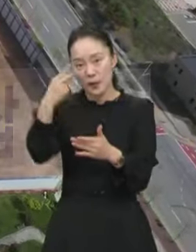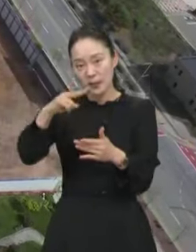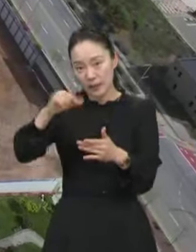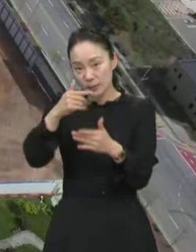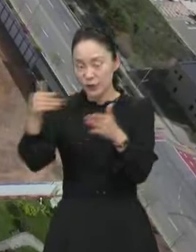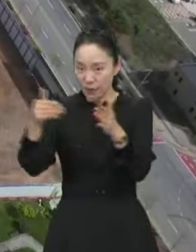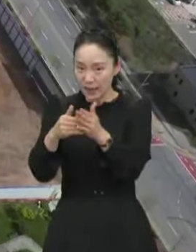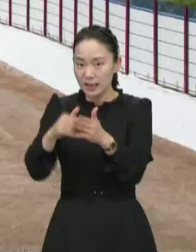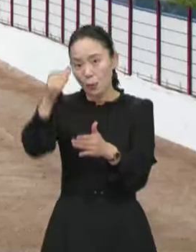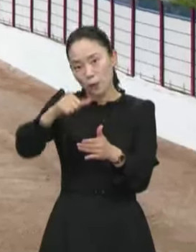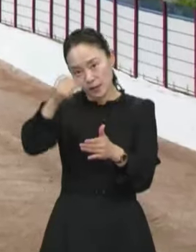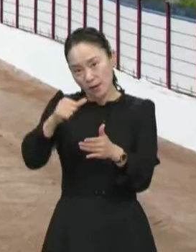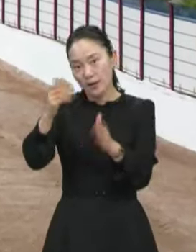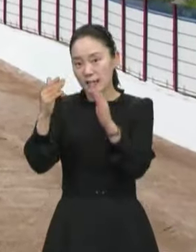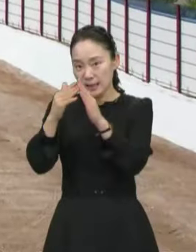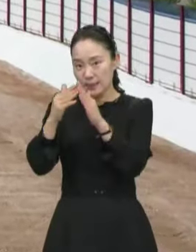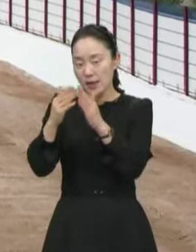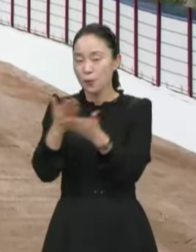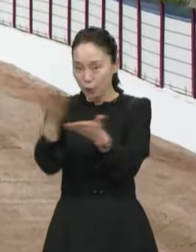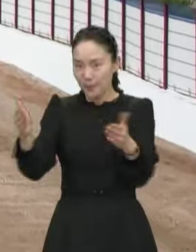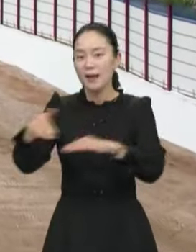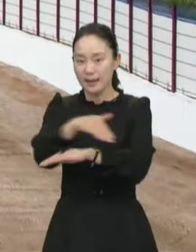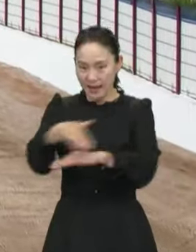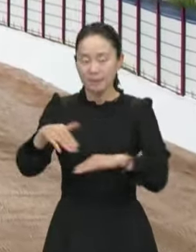5천 세대를 공급할